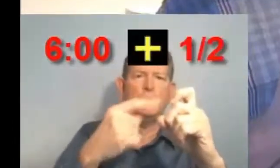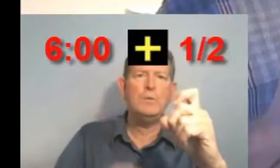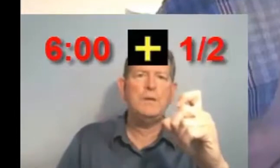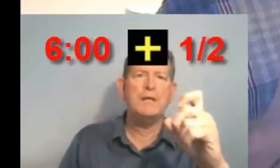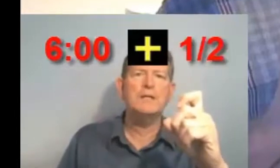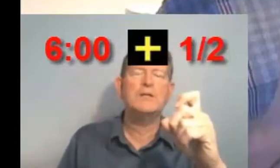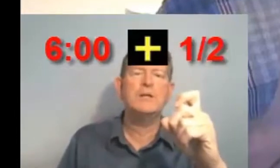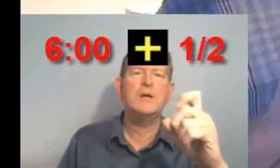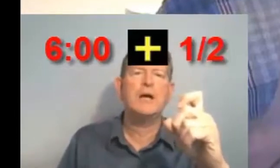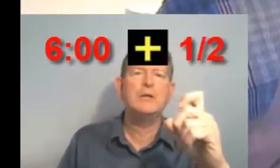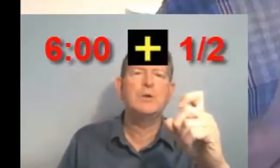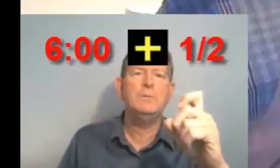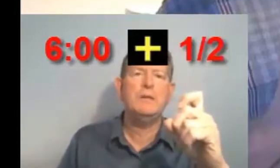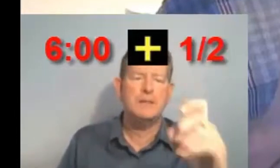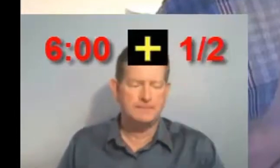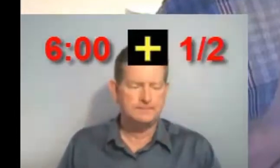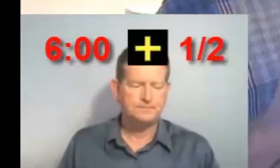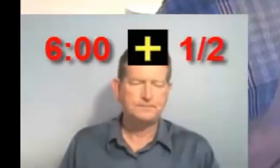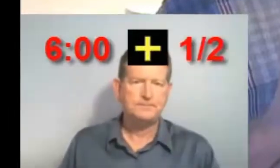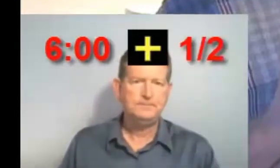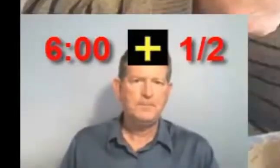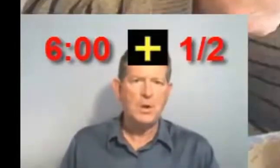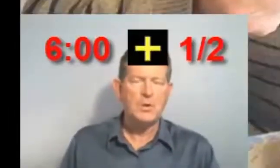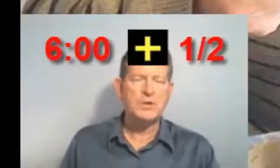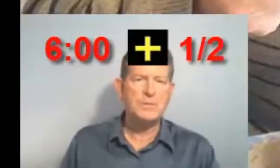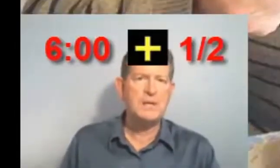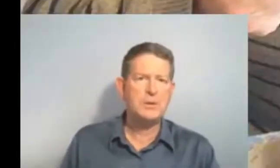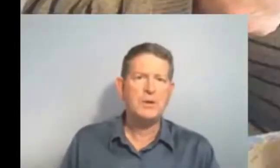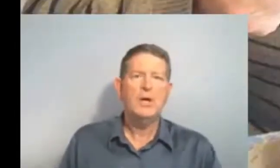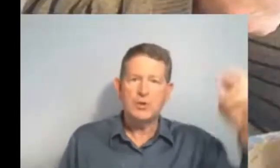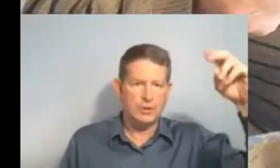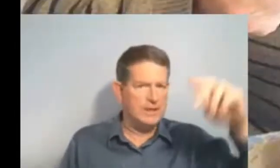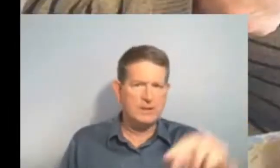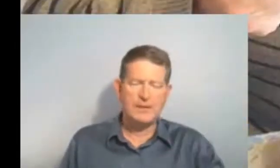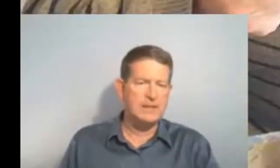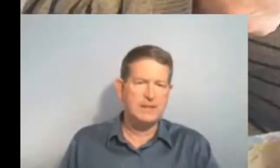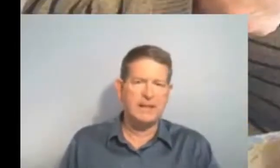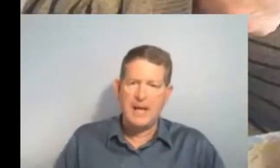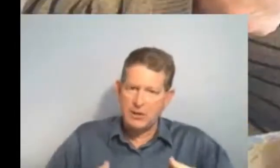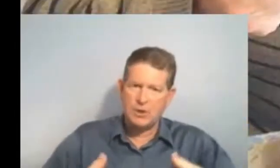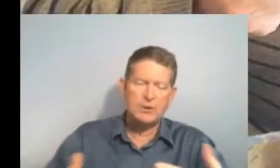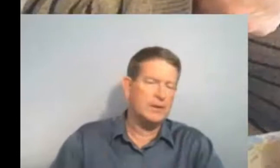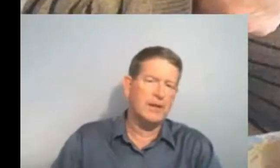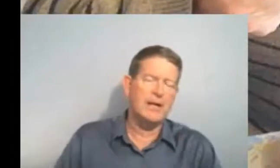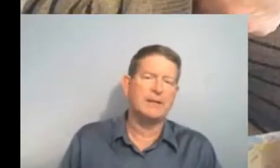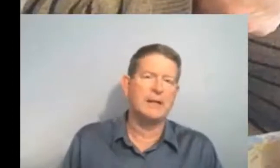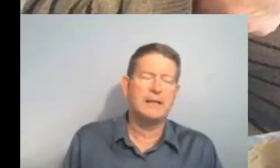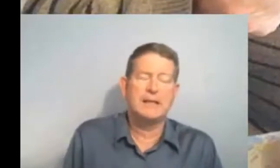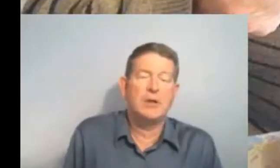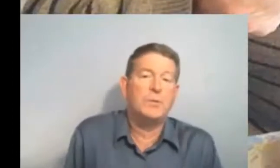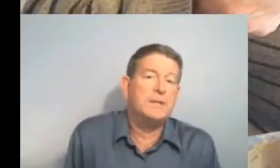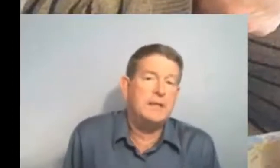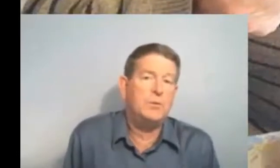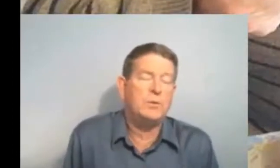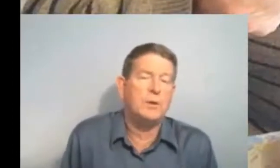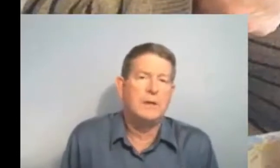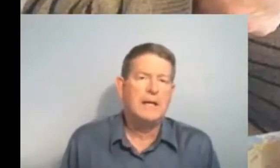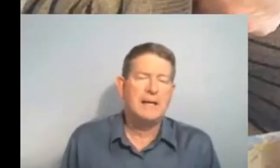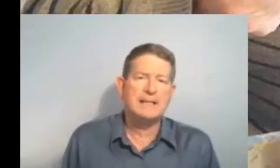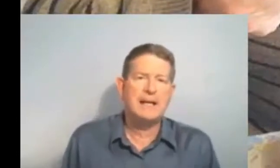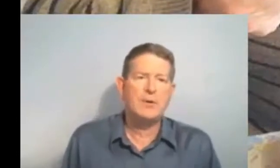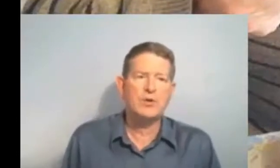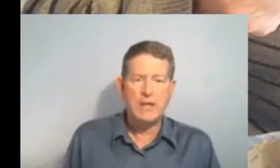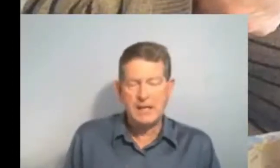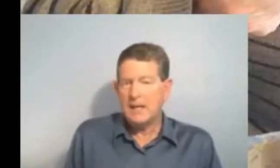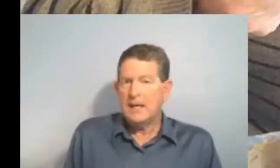Voilà, demi. 6h30. Ensuite, je descends les escaliers, j'entre dans la cuisine ou dans